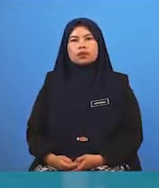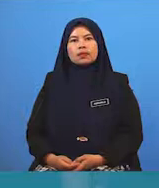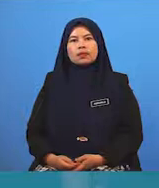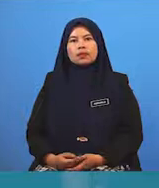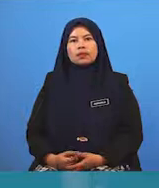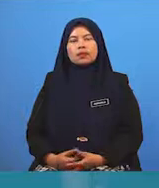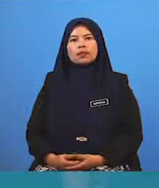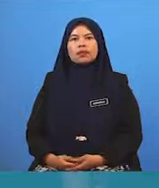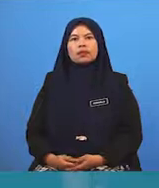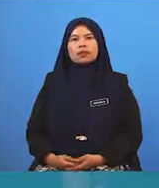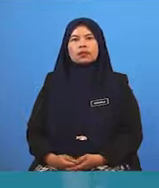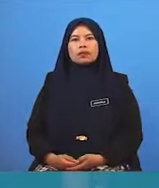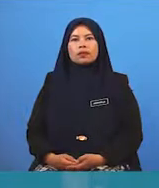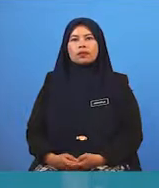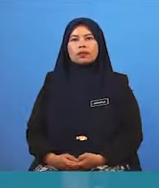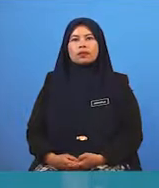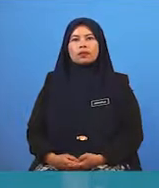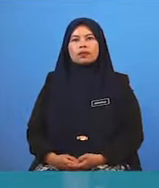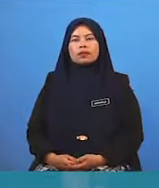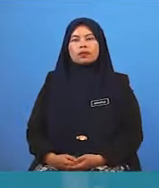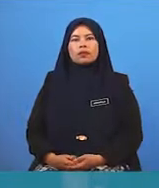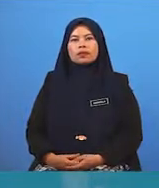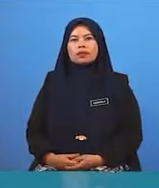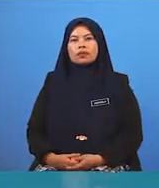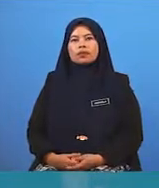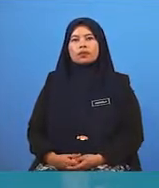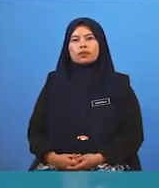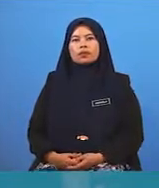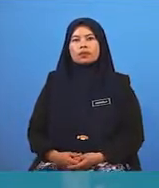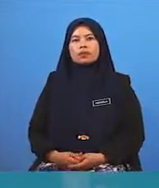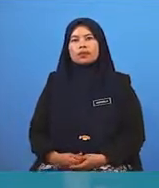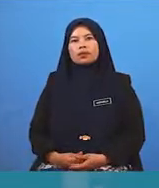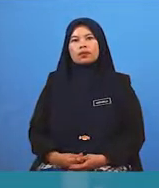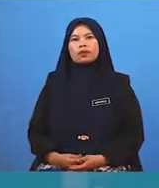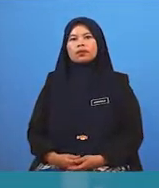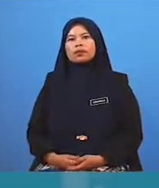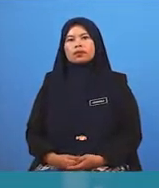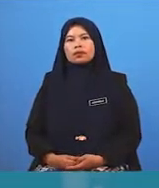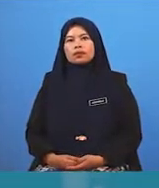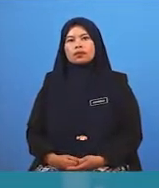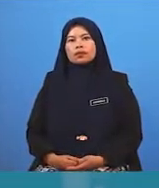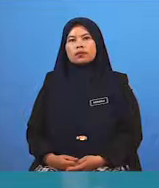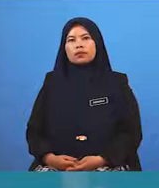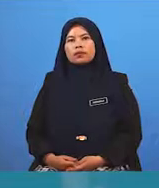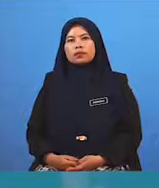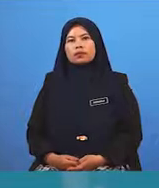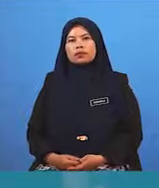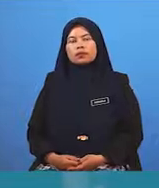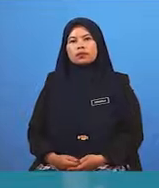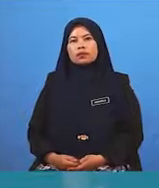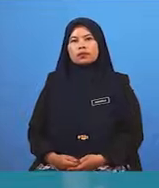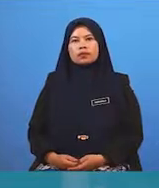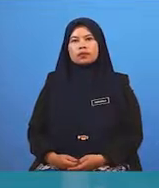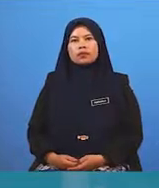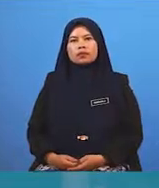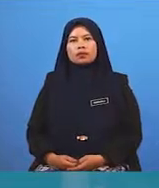quduhan nas wal hijaratu 'alayha malaikatun ghilazun shidadun la